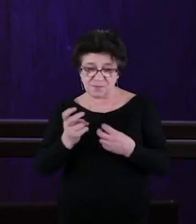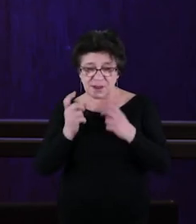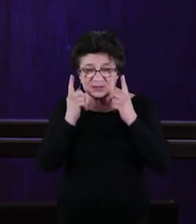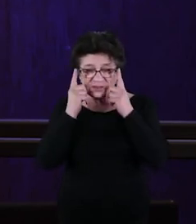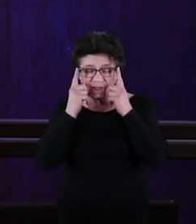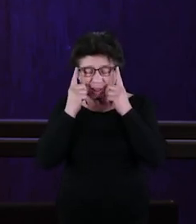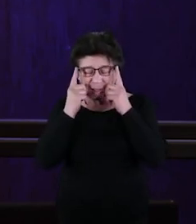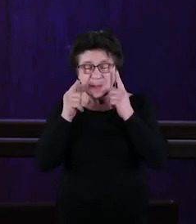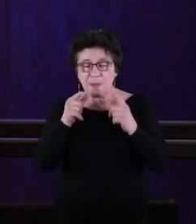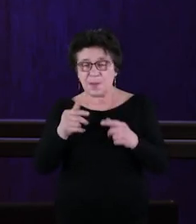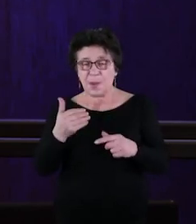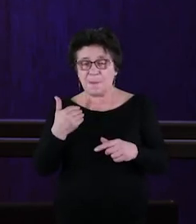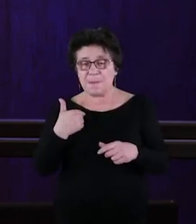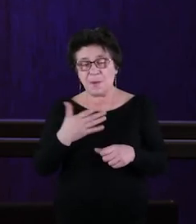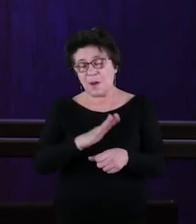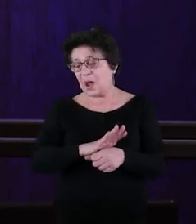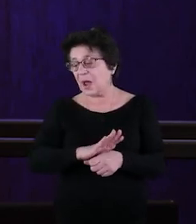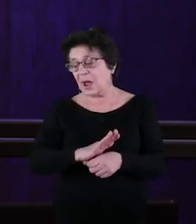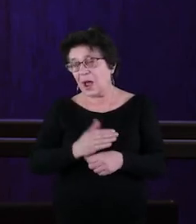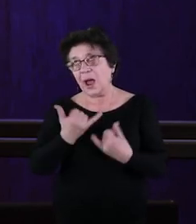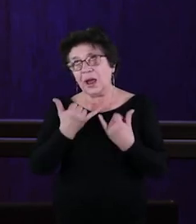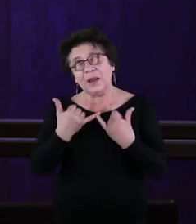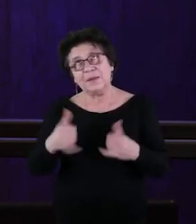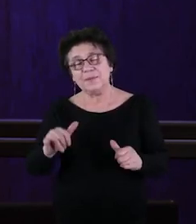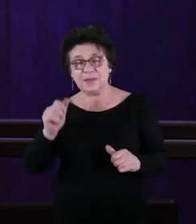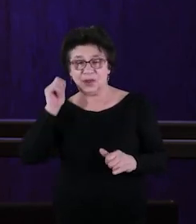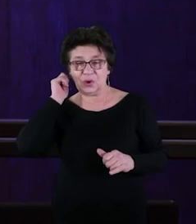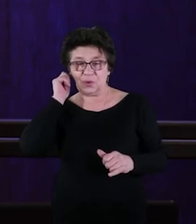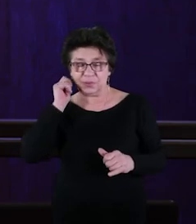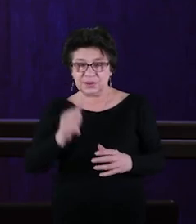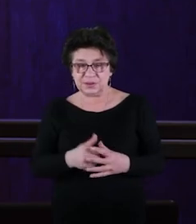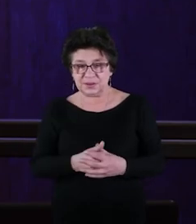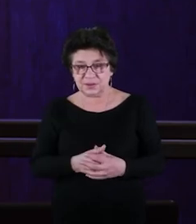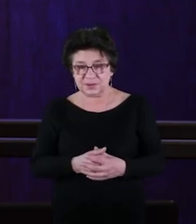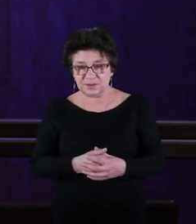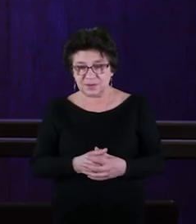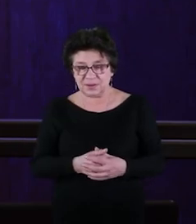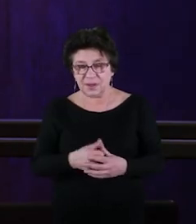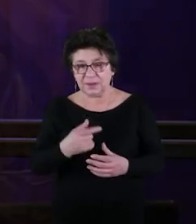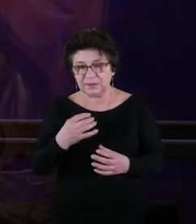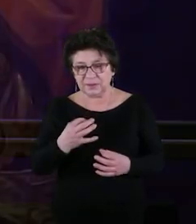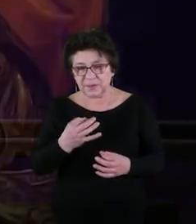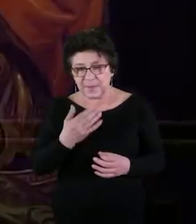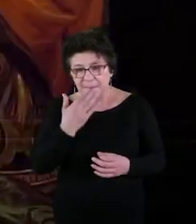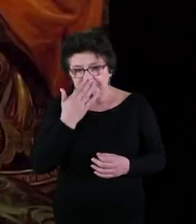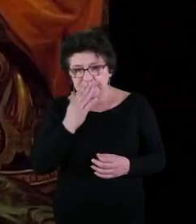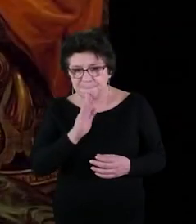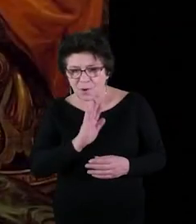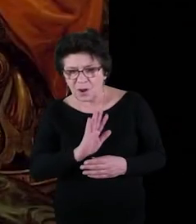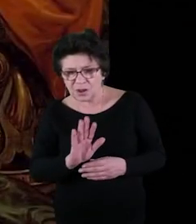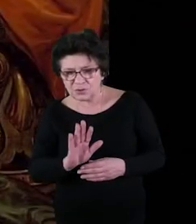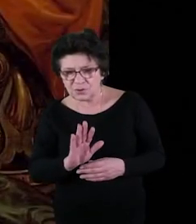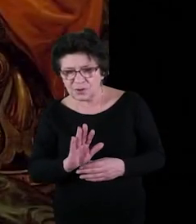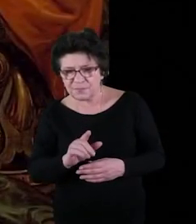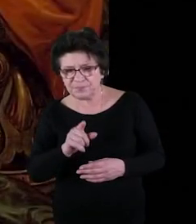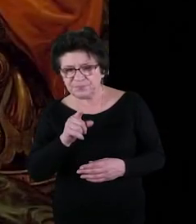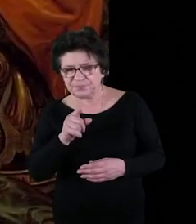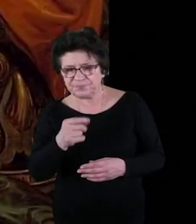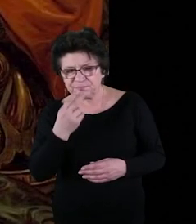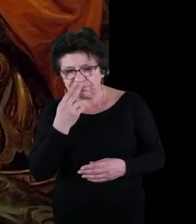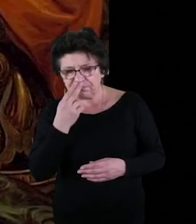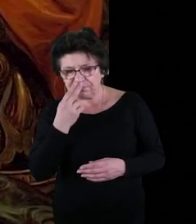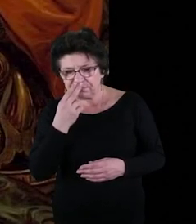to zupełnie inna postać i O tutaj jest mam takie zdjęcie gdzie jest pokazywana też jako to